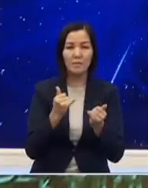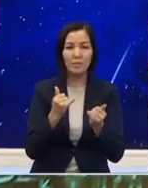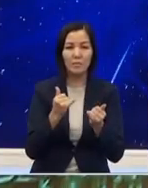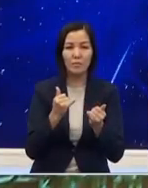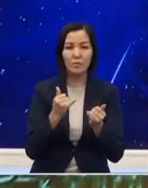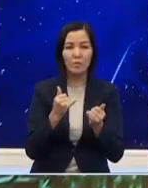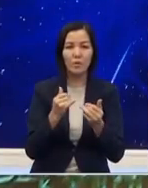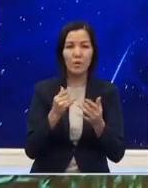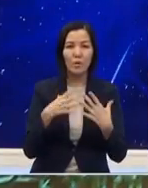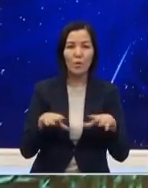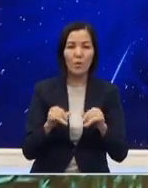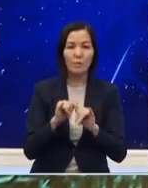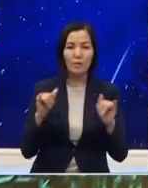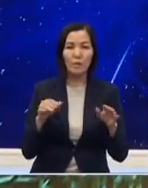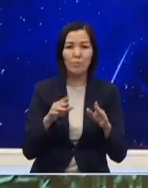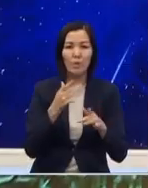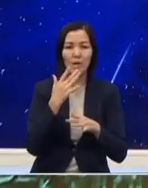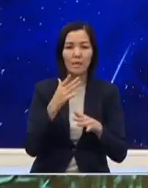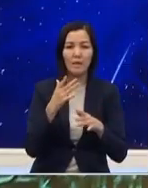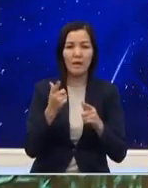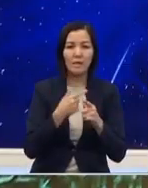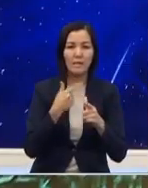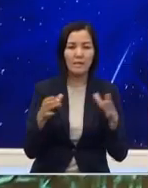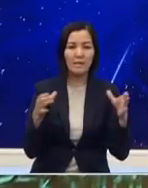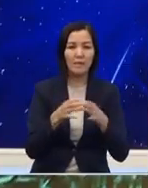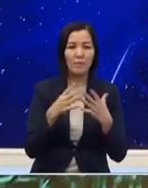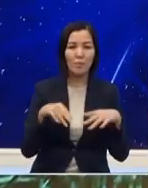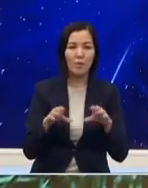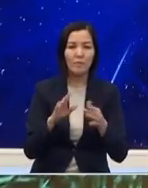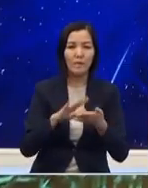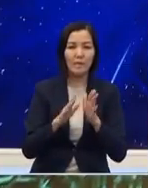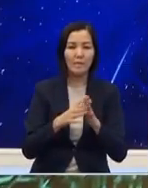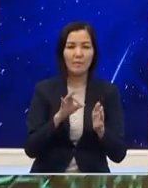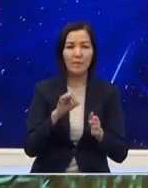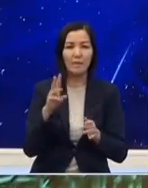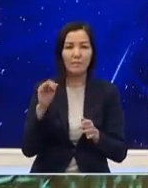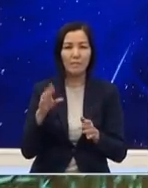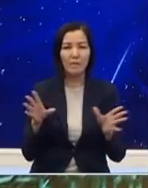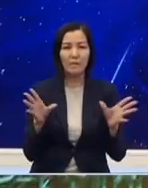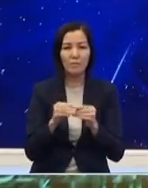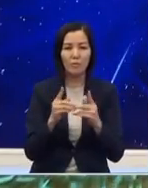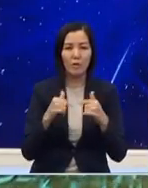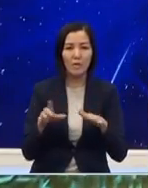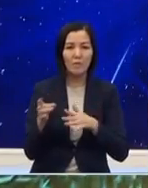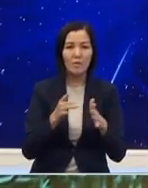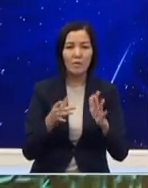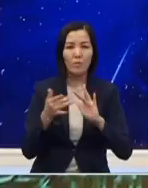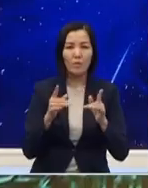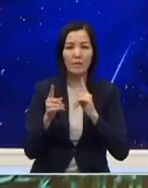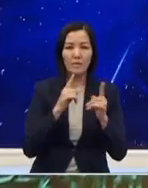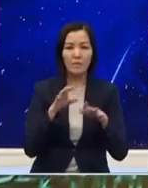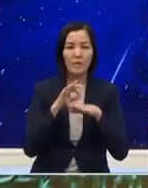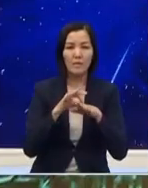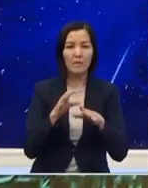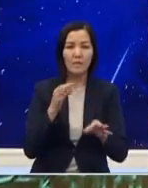және қоғамдық даму министрлігі, этносаралық қатынастар комитеті және қоғамдық келісім мекемесімен бірлесіп ұйымдастырған республикалық